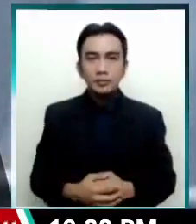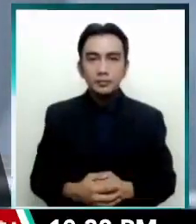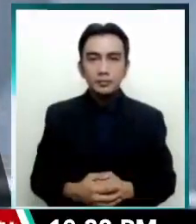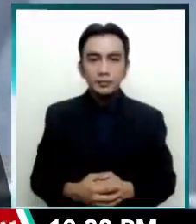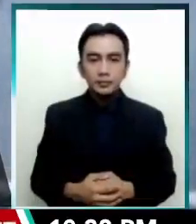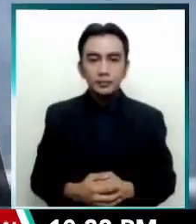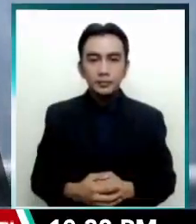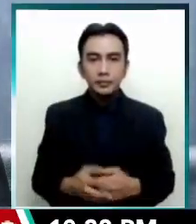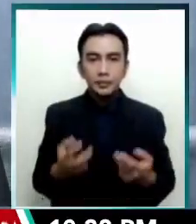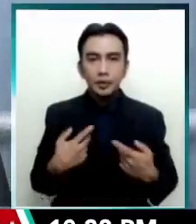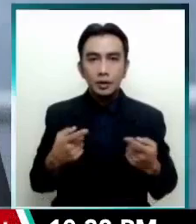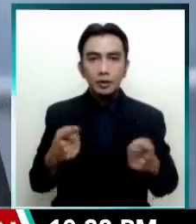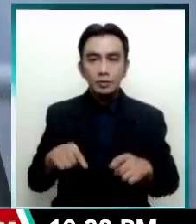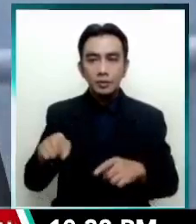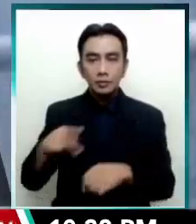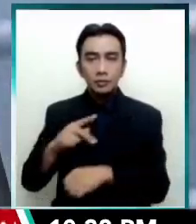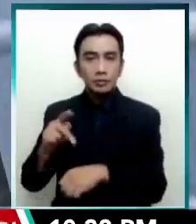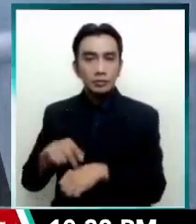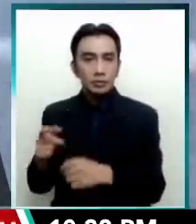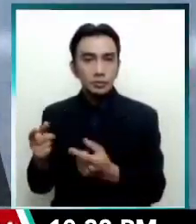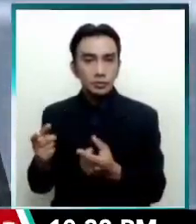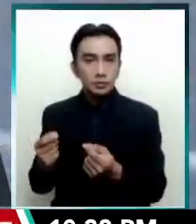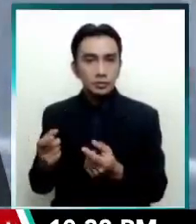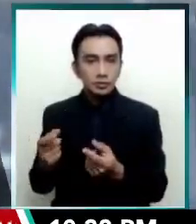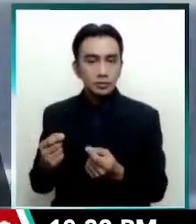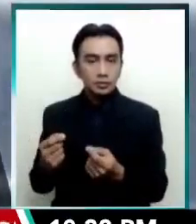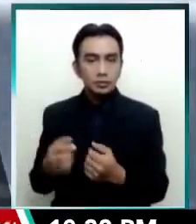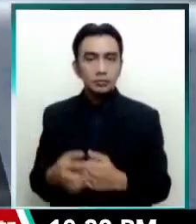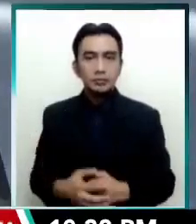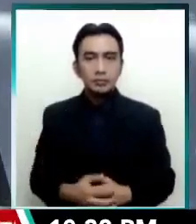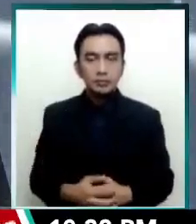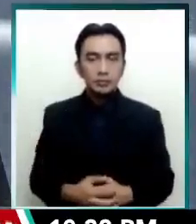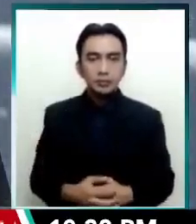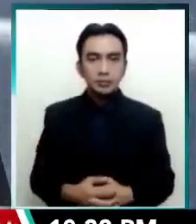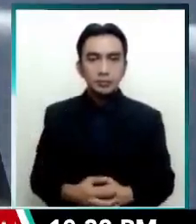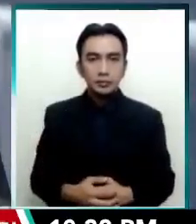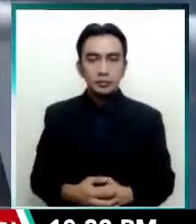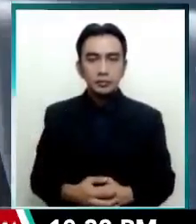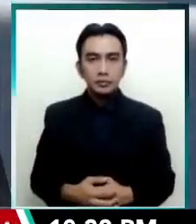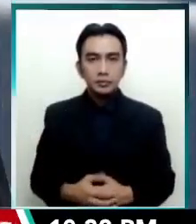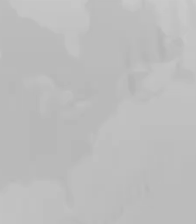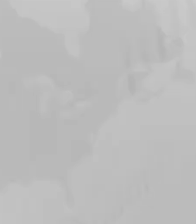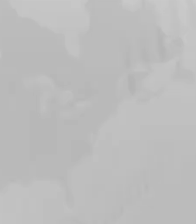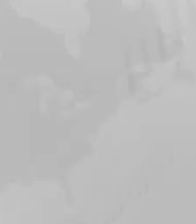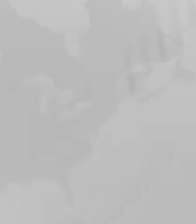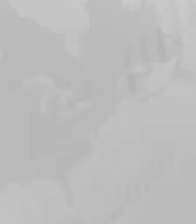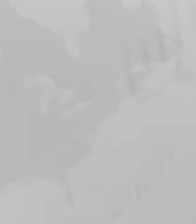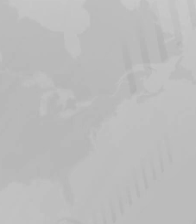Pilipinas sa Ayungin Shoal at Bajo de Masinloc. Ipoprotesta rin daw ito ng China.